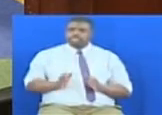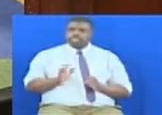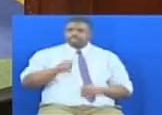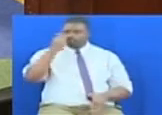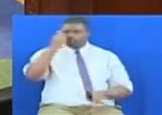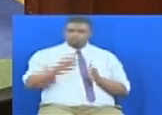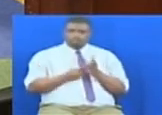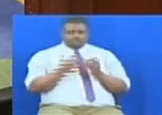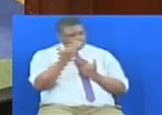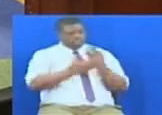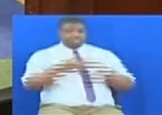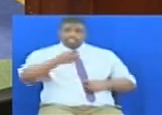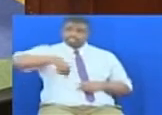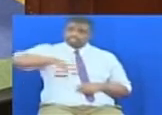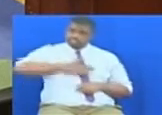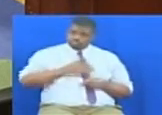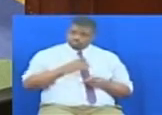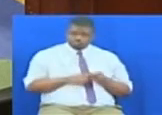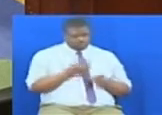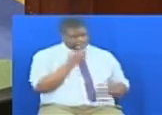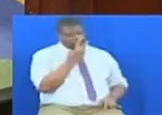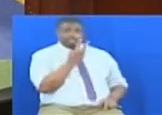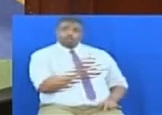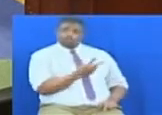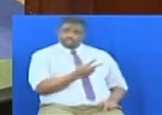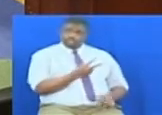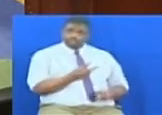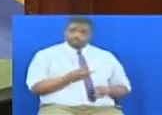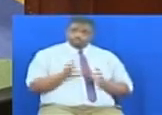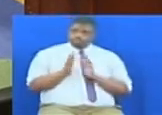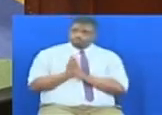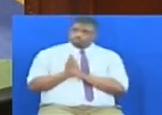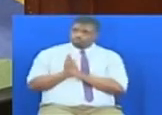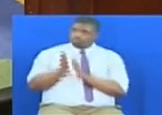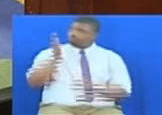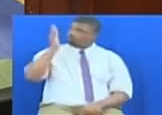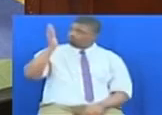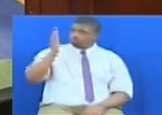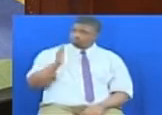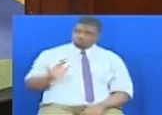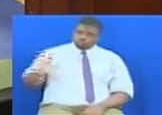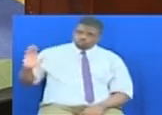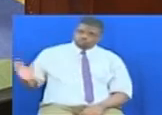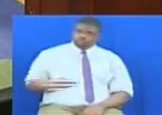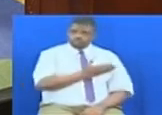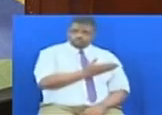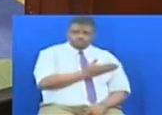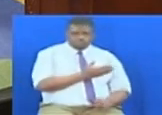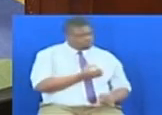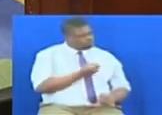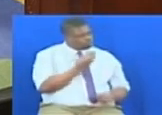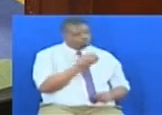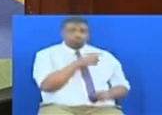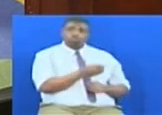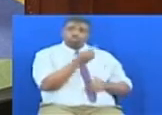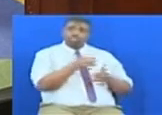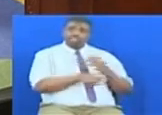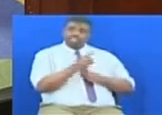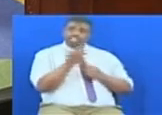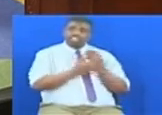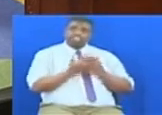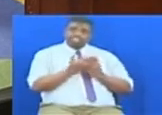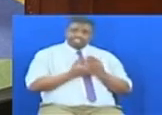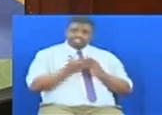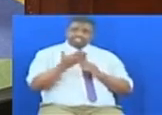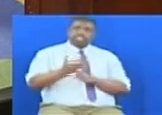maana nchi yetu inazidi kuonekana. Na tumombe Mungu tutokomeze ugonjwa huu ndani ya nchi yetu kabla ya